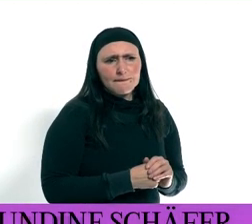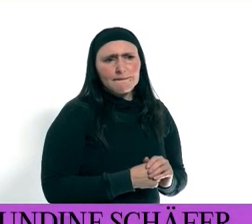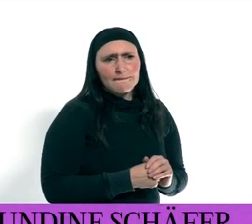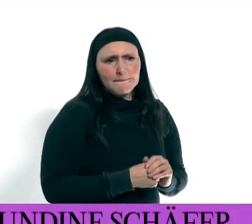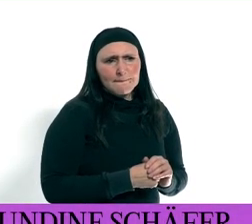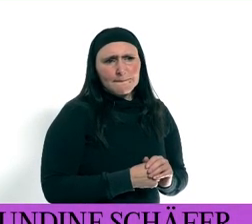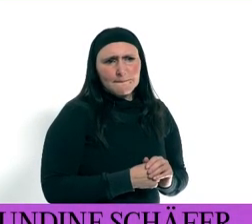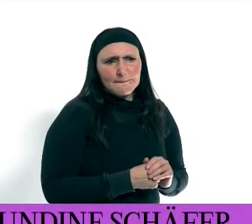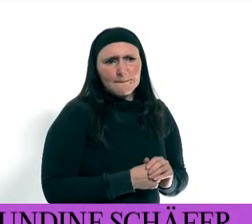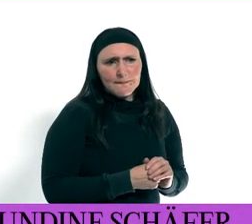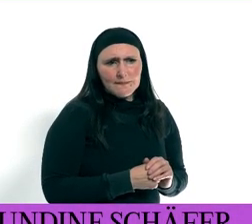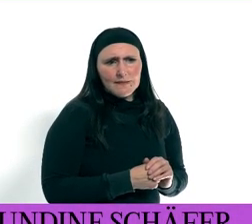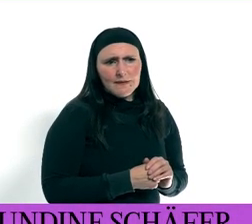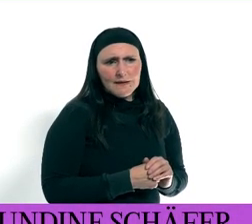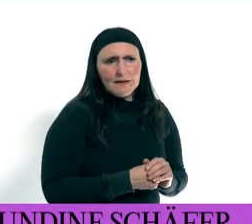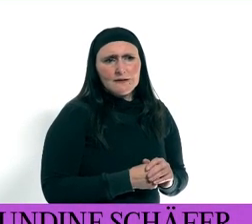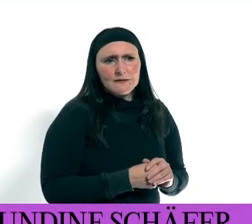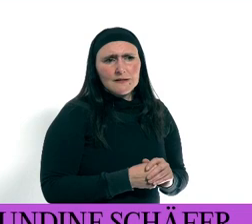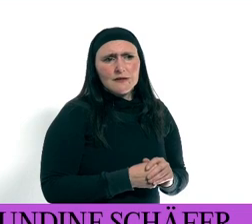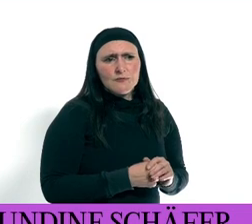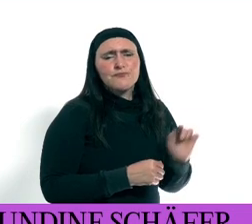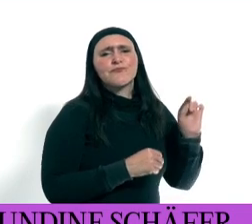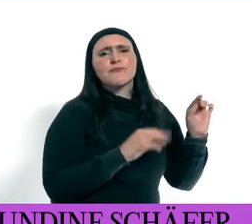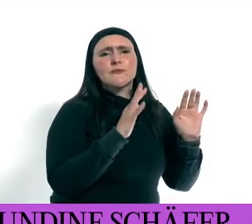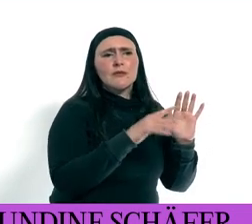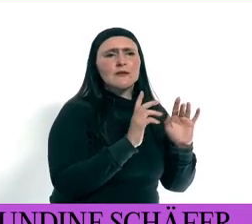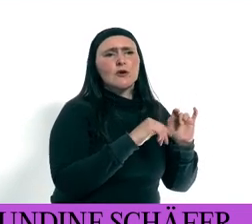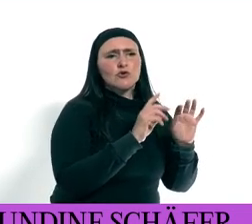ein sehr, sehr positives, lebendiges Projekt.